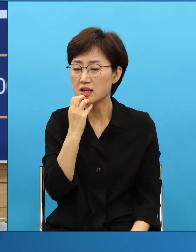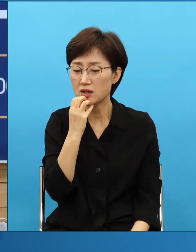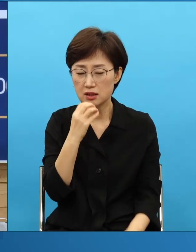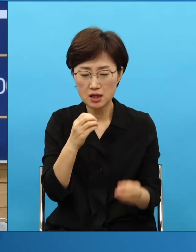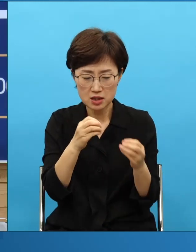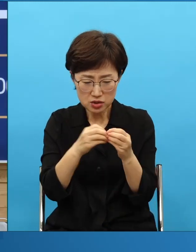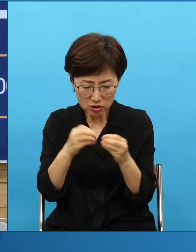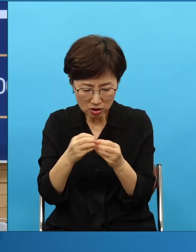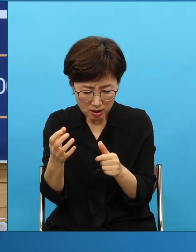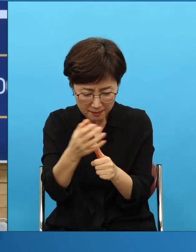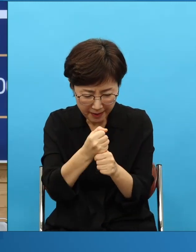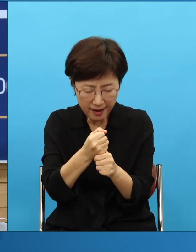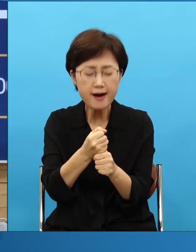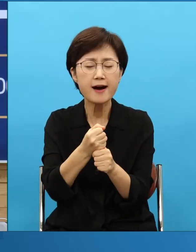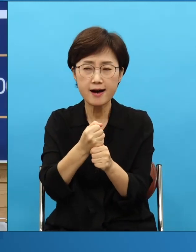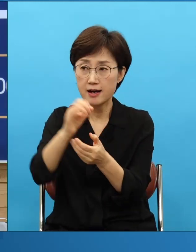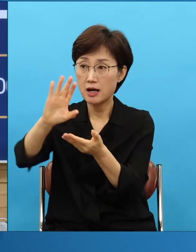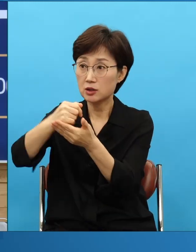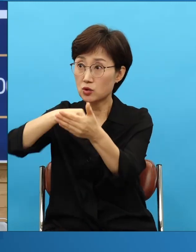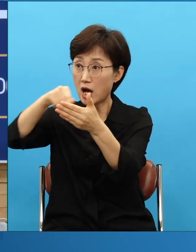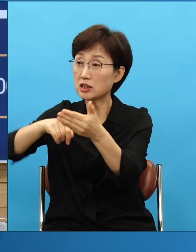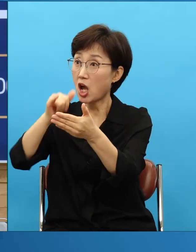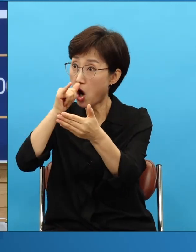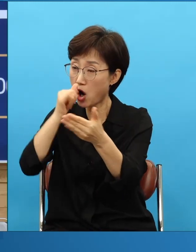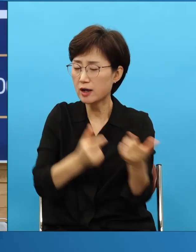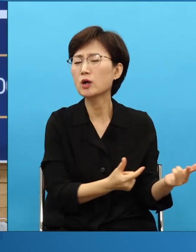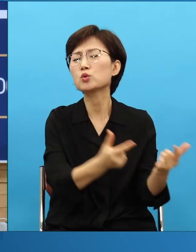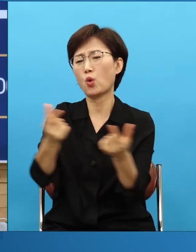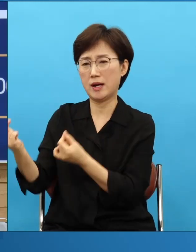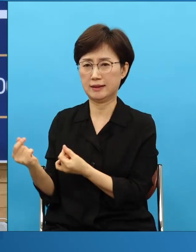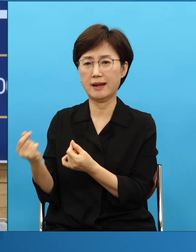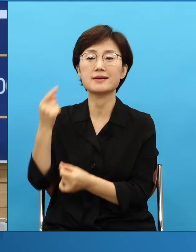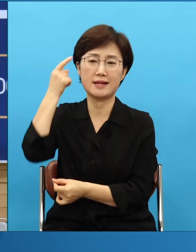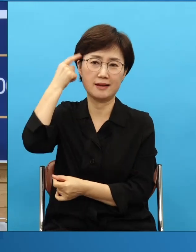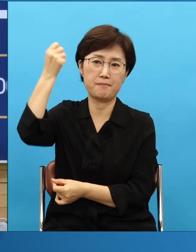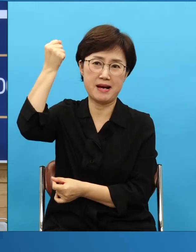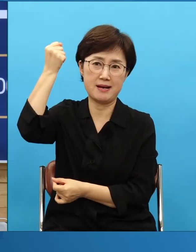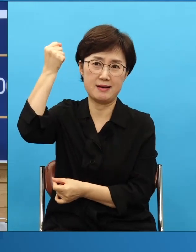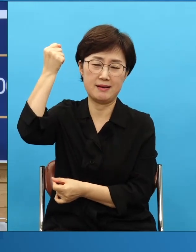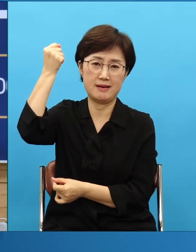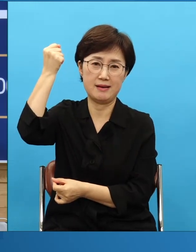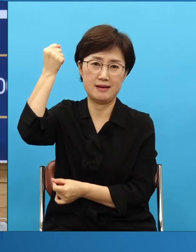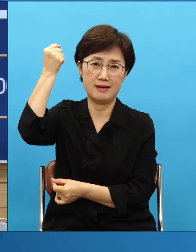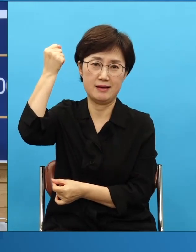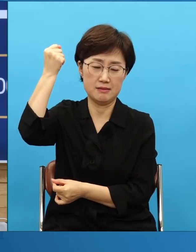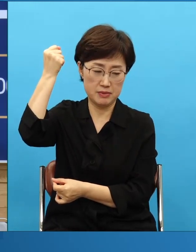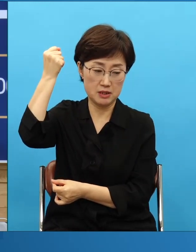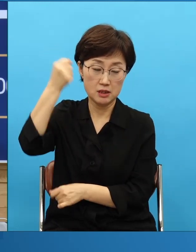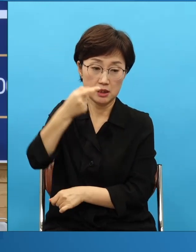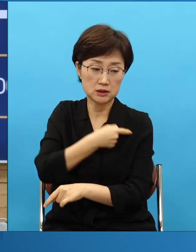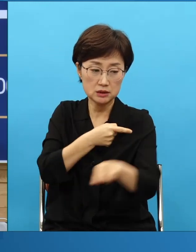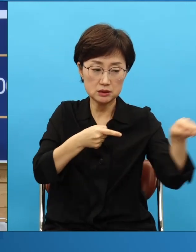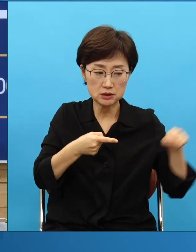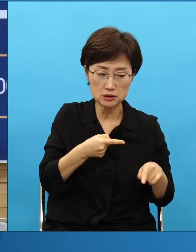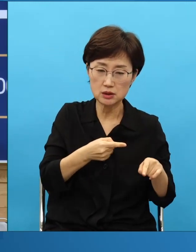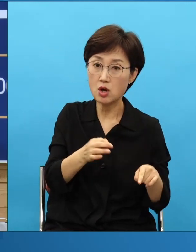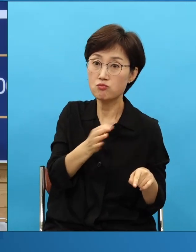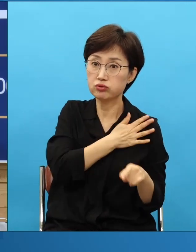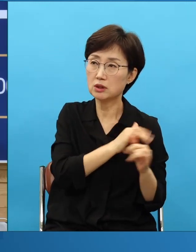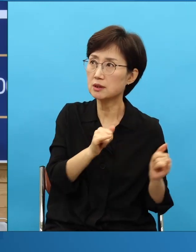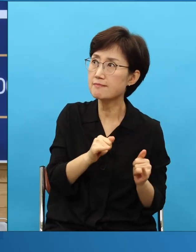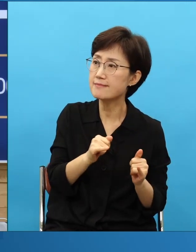그리스도 Nor, 안에서는 같다 이거죠. they're all one inside of Christ. 그게- They're all the same. 이 많은 부자들이 반대했겠지만 노예 해방을